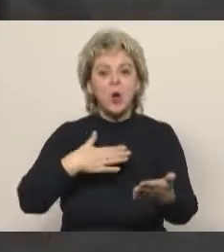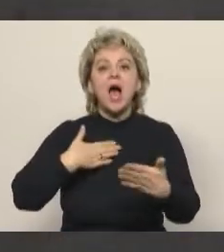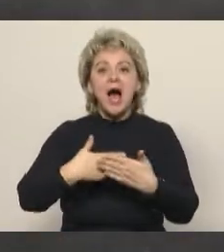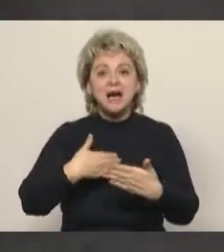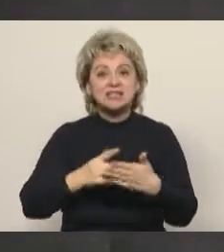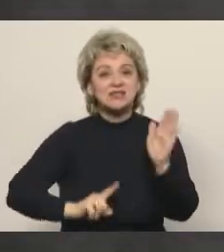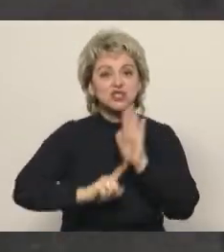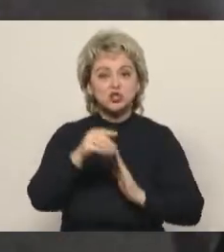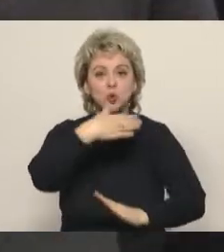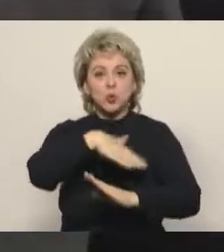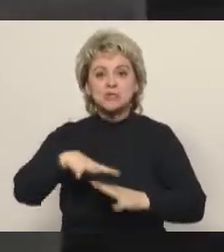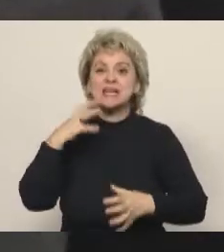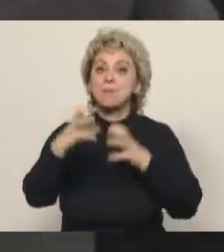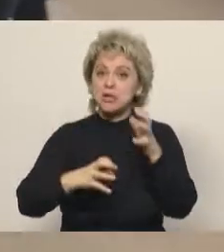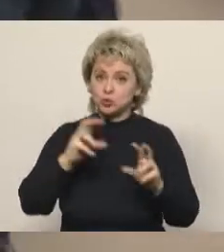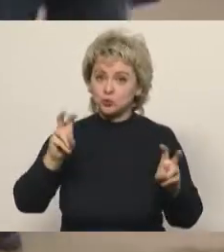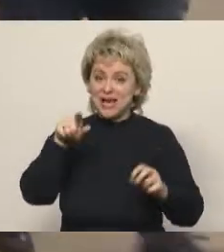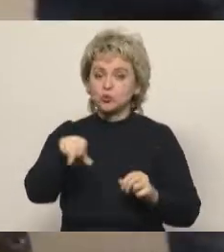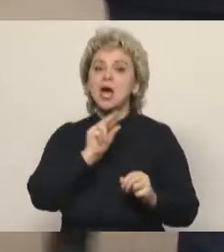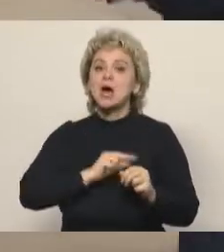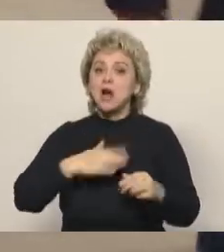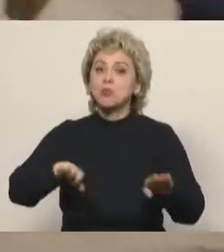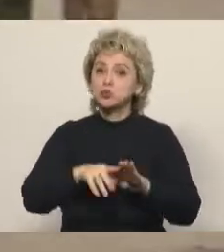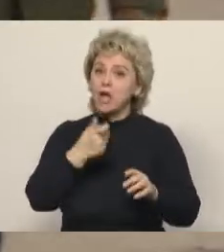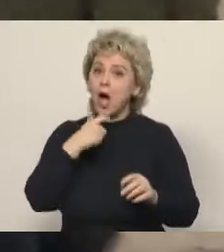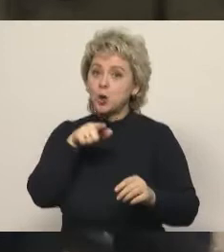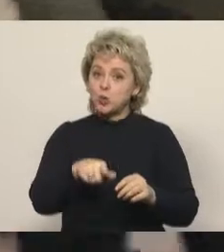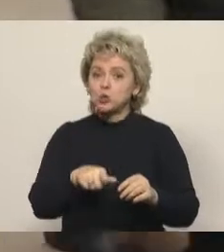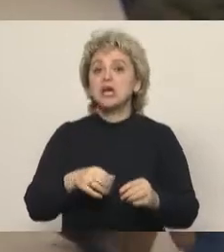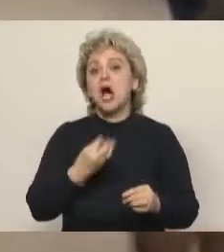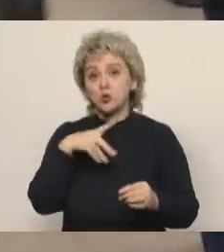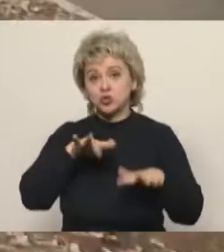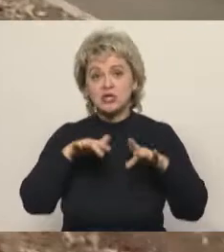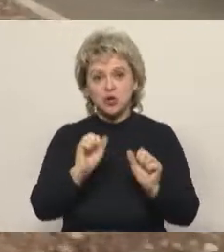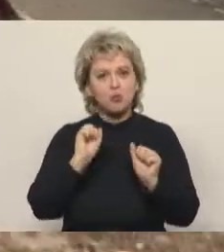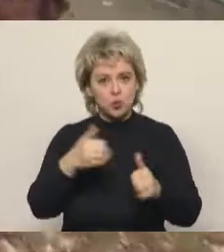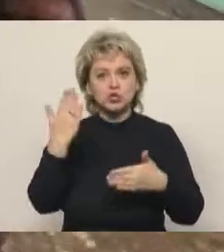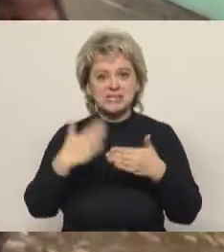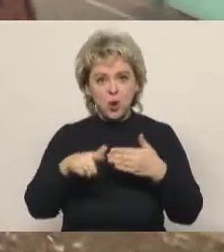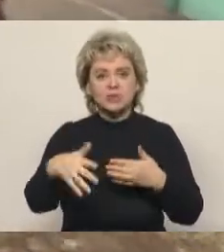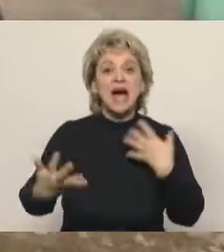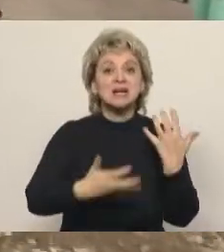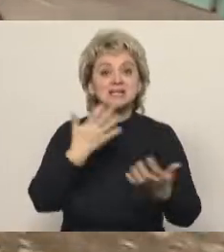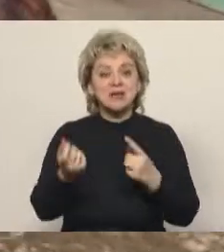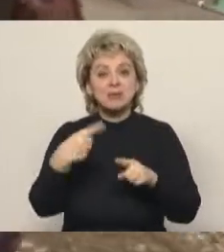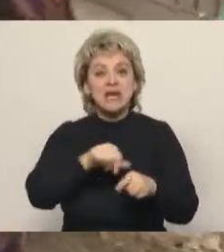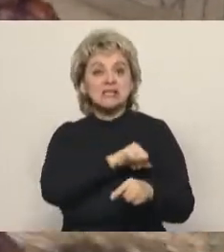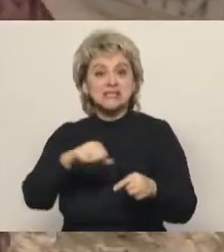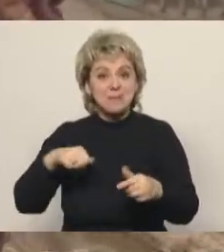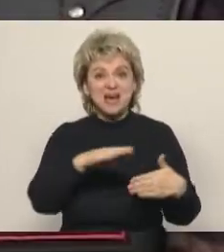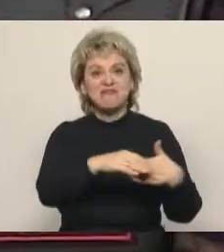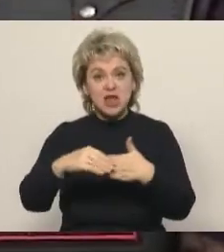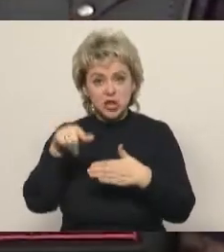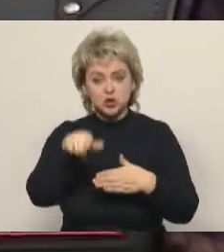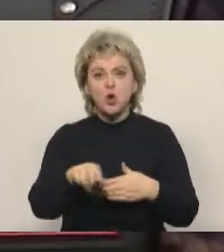Активисты стартовали с улицы Международной. Работают аккуратно. Даже благое дело может закончиться разбирательством для самих